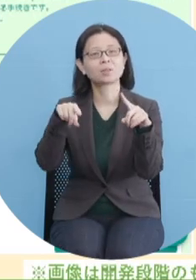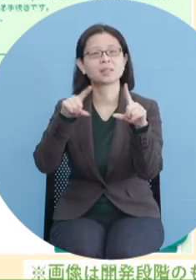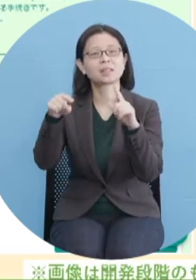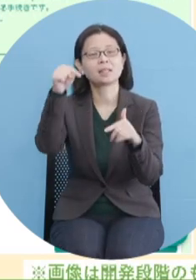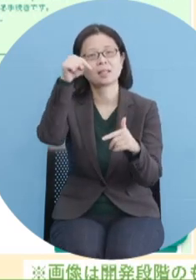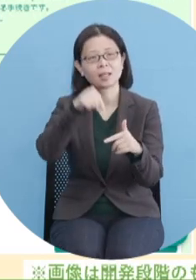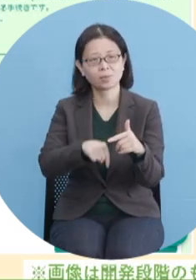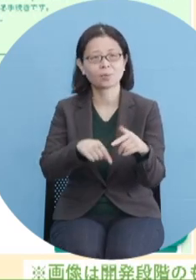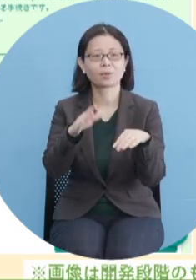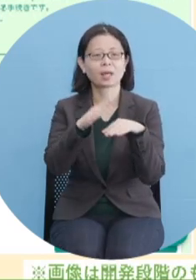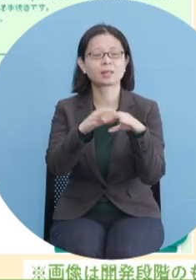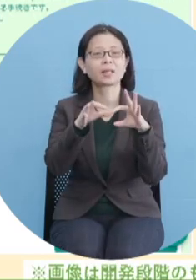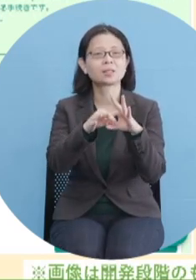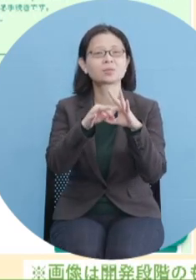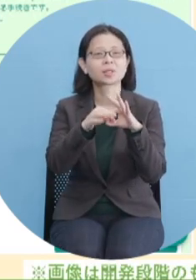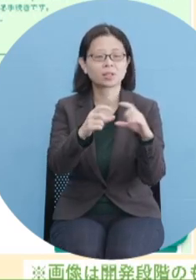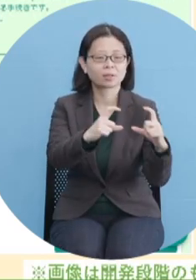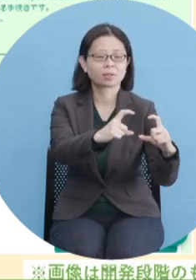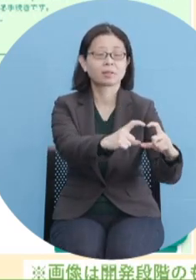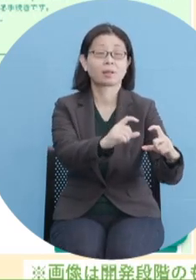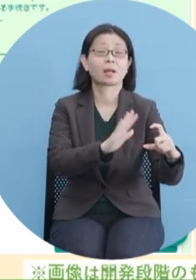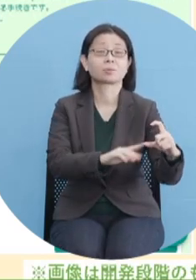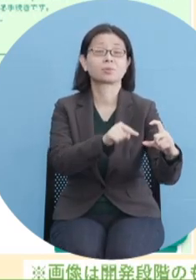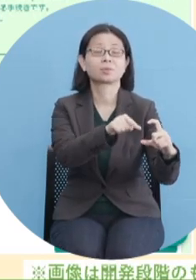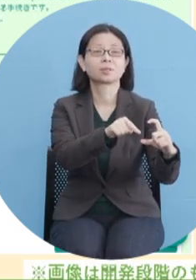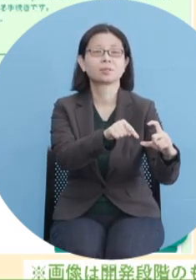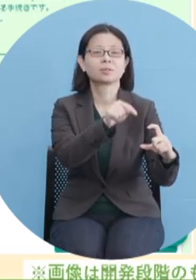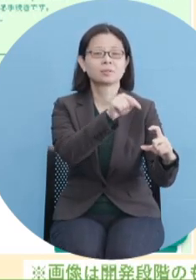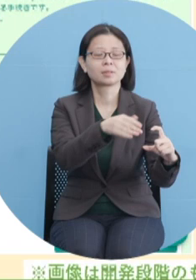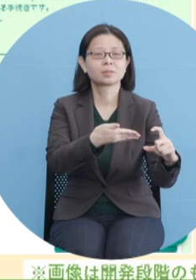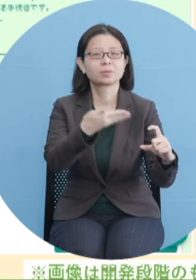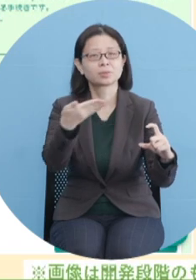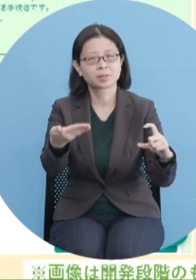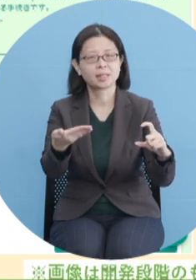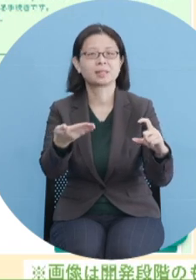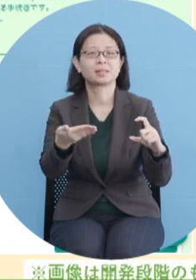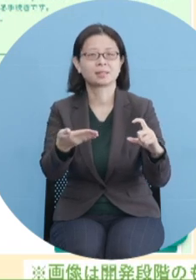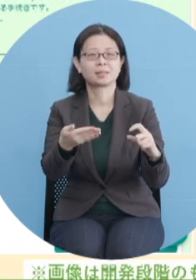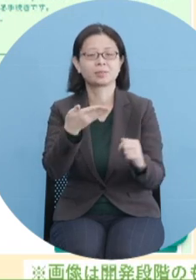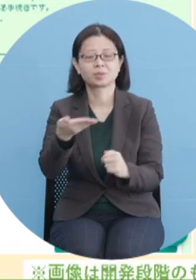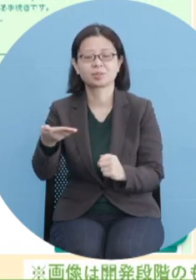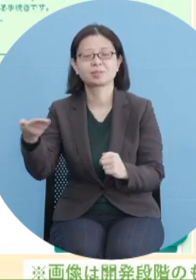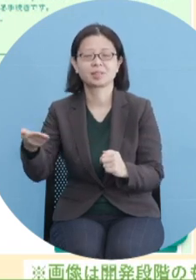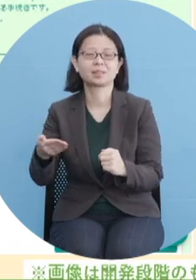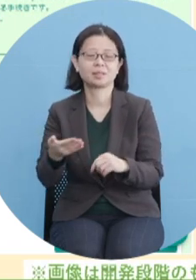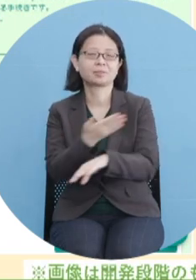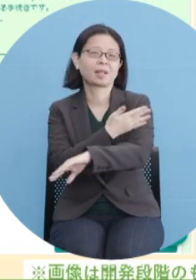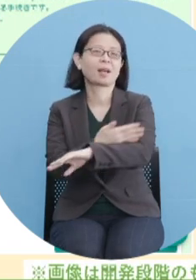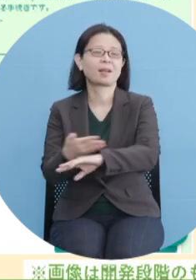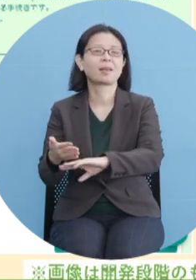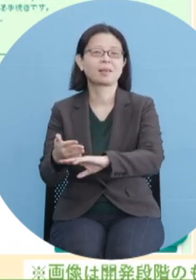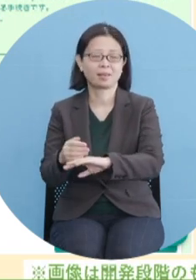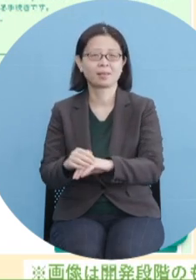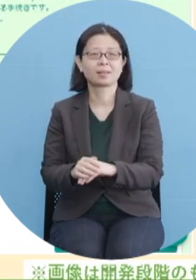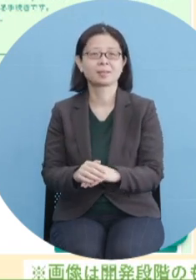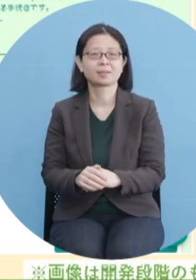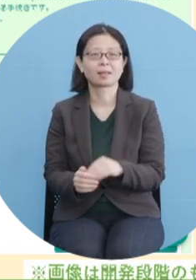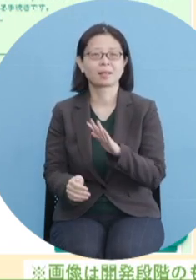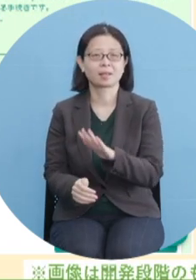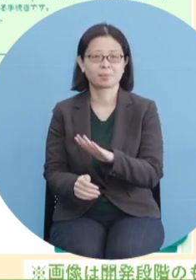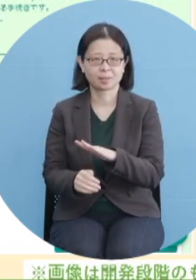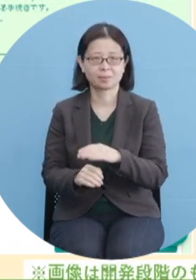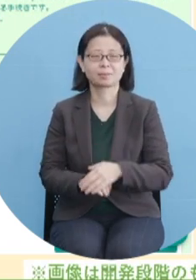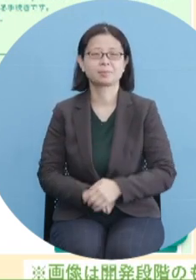手続ボタンをえ配置しまして手続き一覧へしばらく移動するようにしさせていただきたいという風に思っ